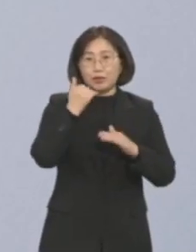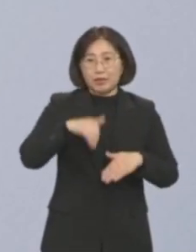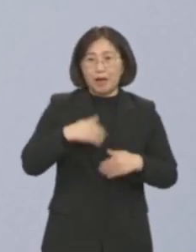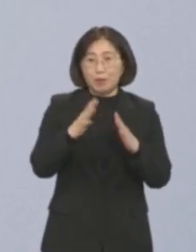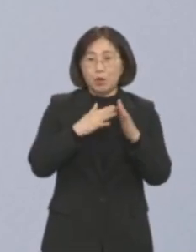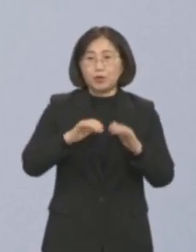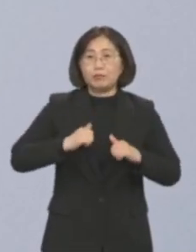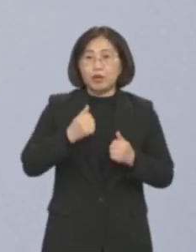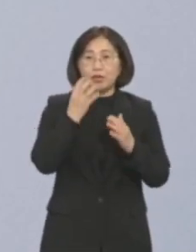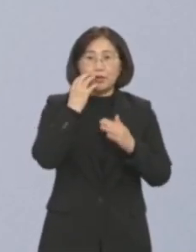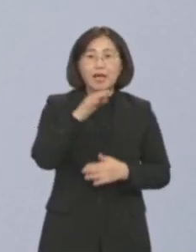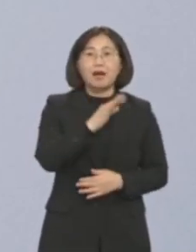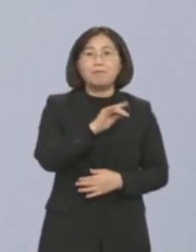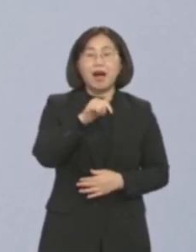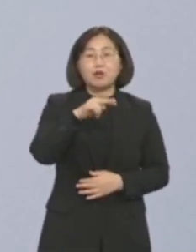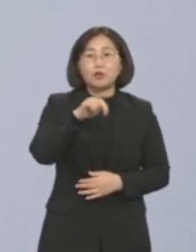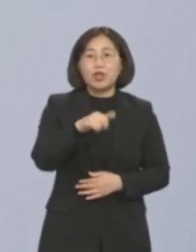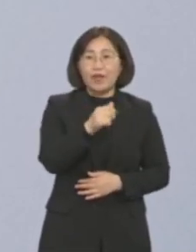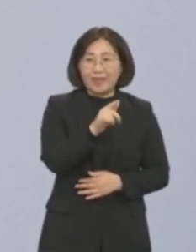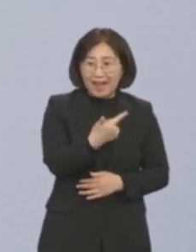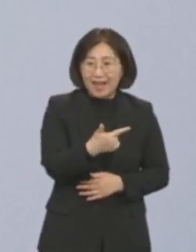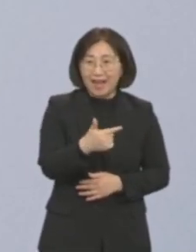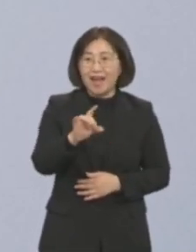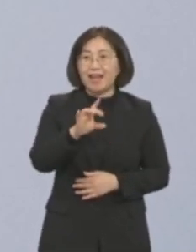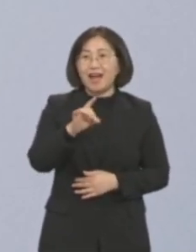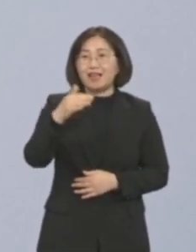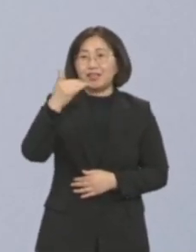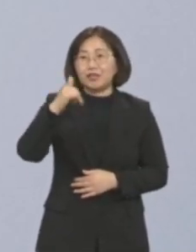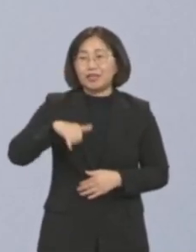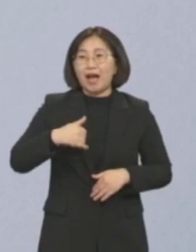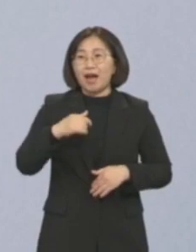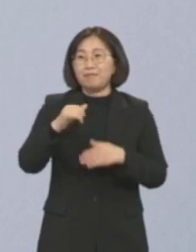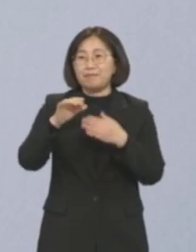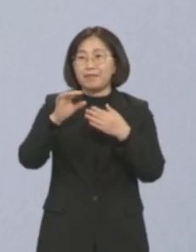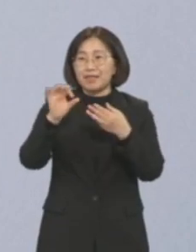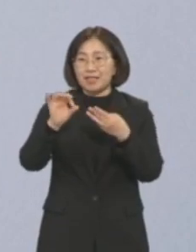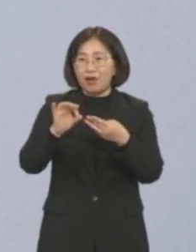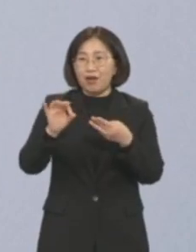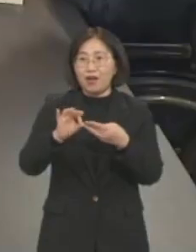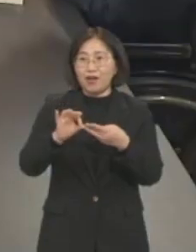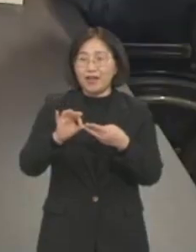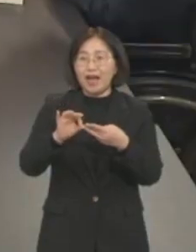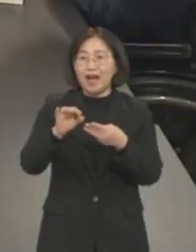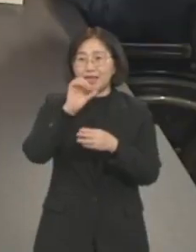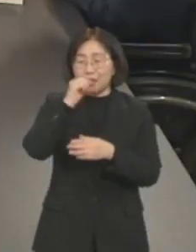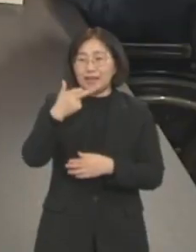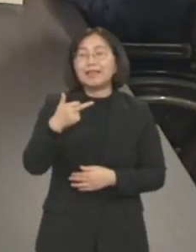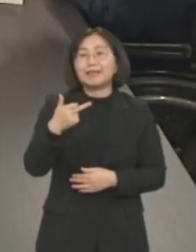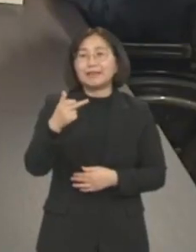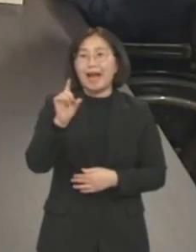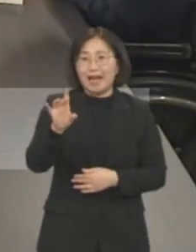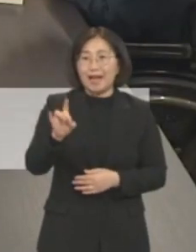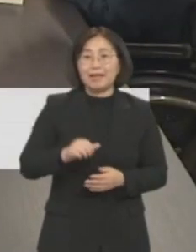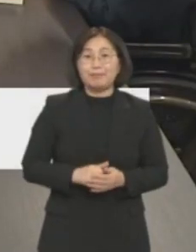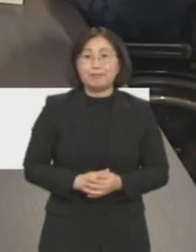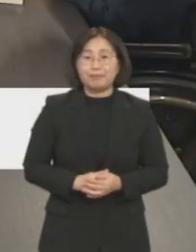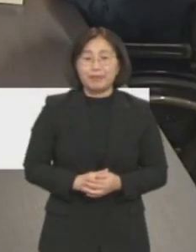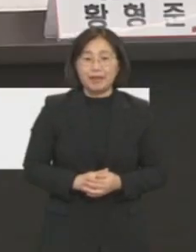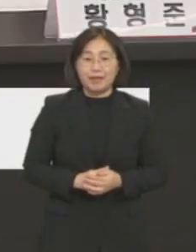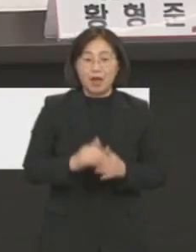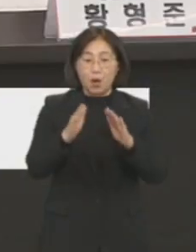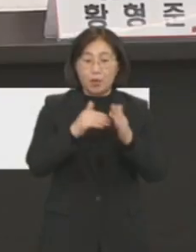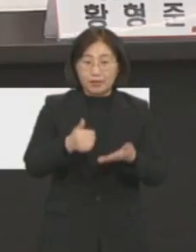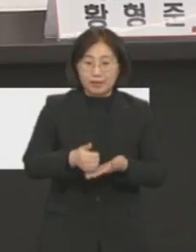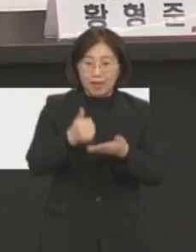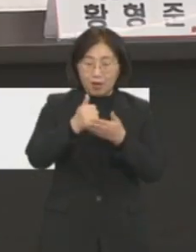후보, 서산 태안 선거구는 조한기 후보가 각각 단수 공천됐습니다. 국민의힘은 공천 작업을 먼저